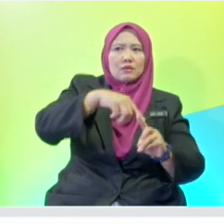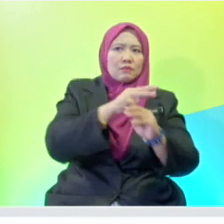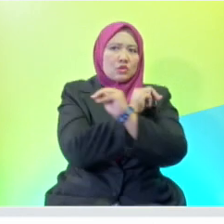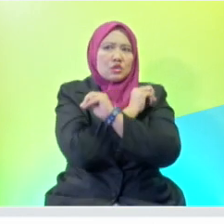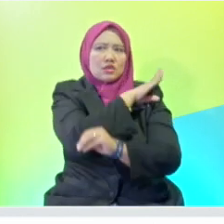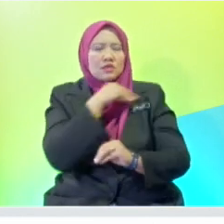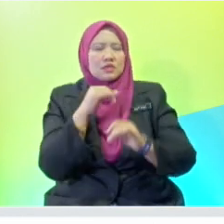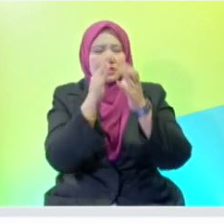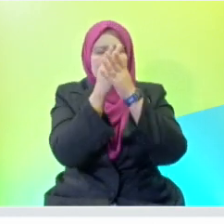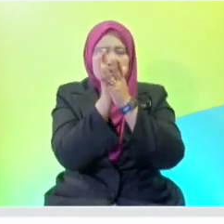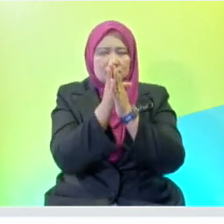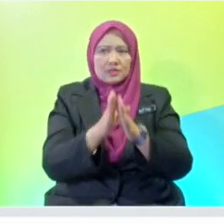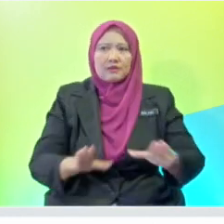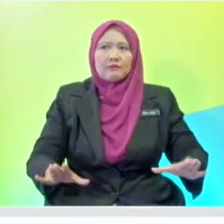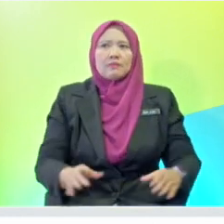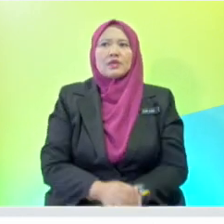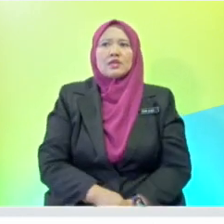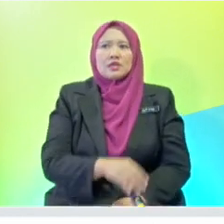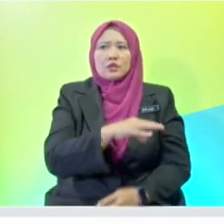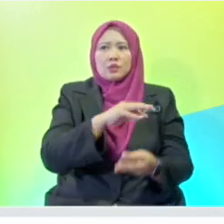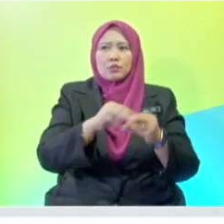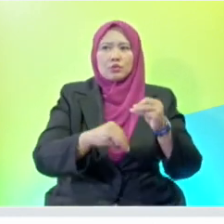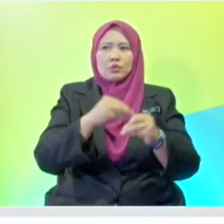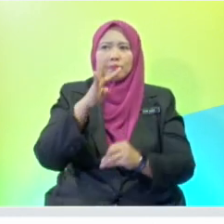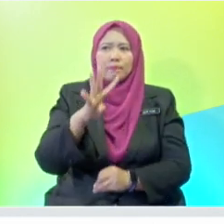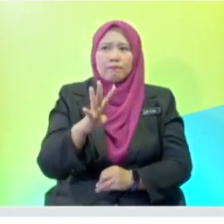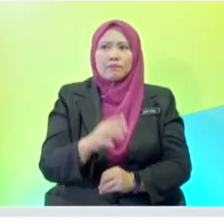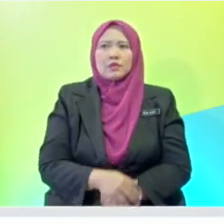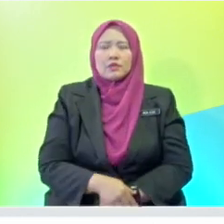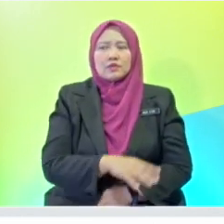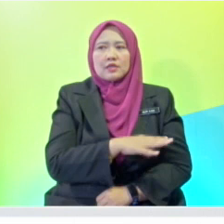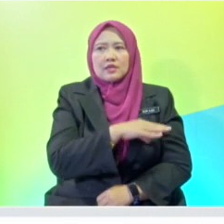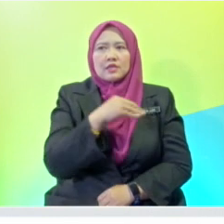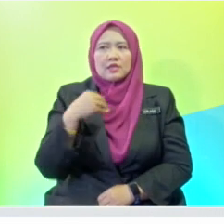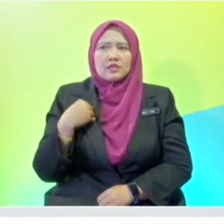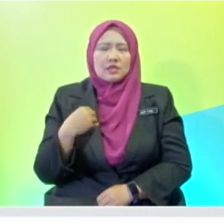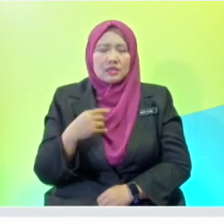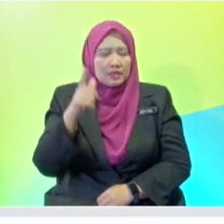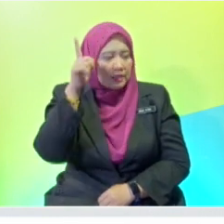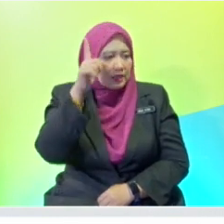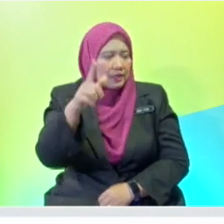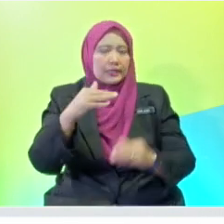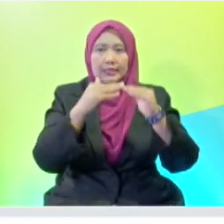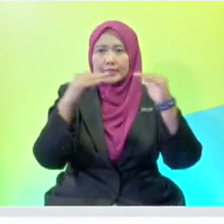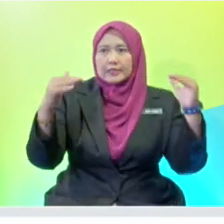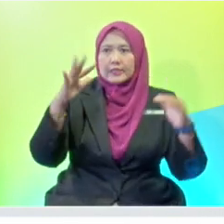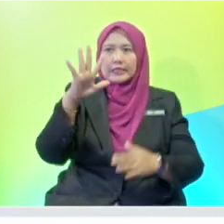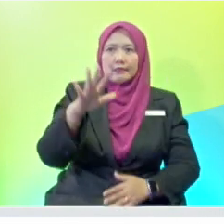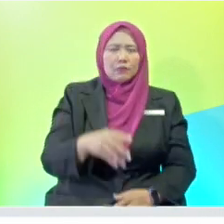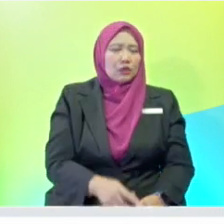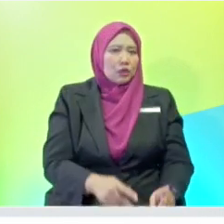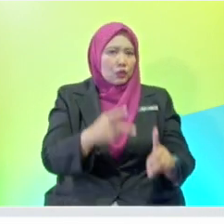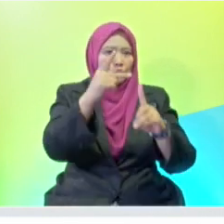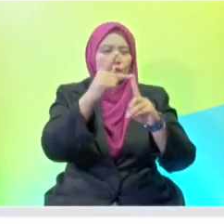keperluan asas fisik keluarga emas model 5 dan di tingkatan Limo mereka lebih menghucu pada